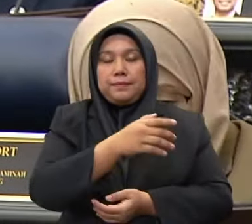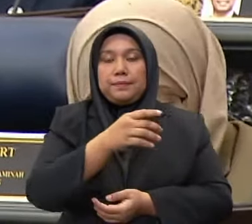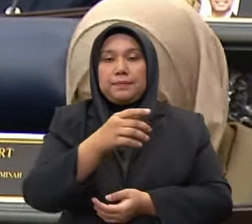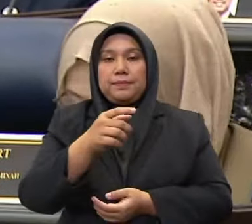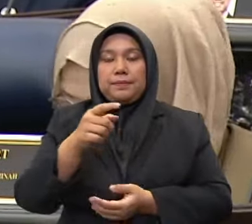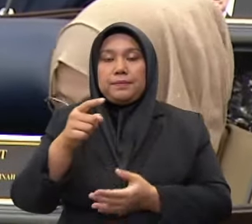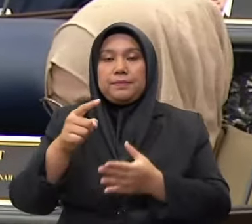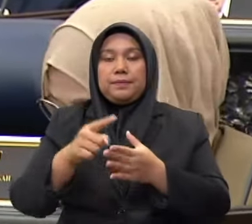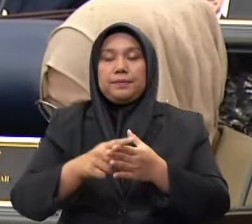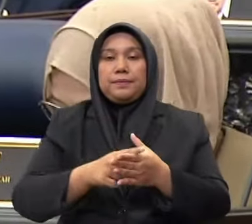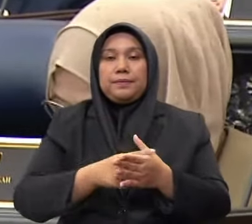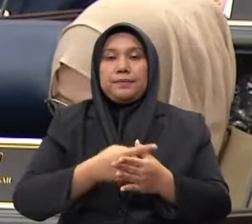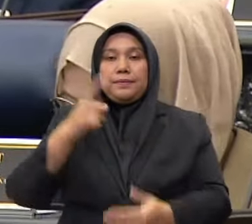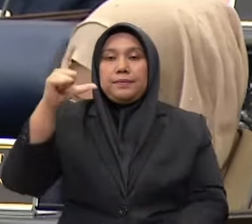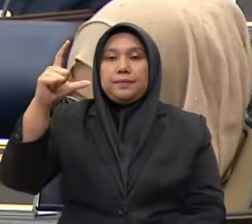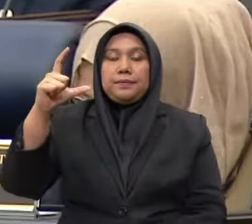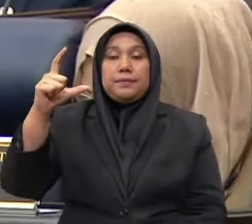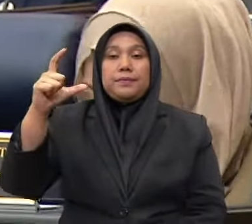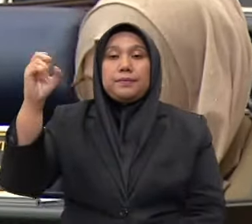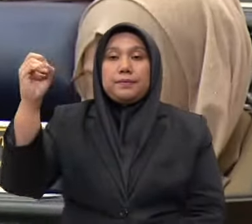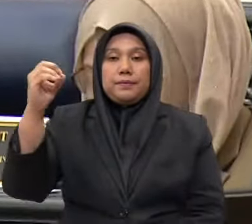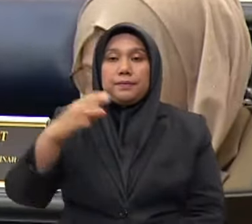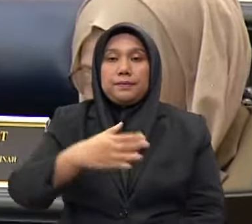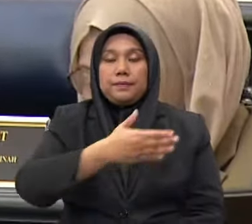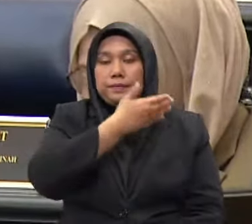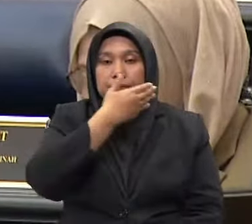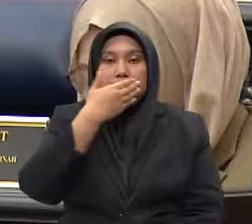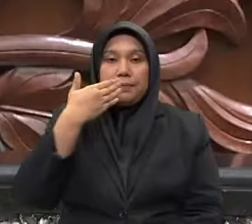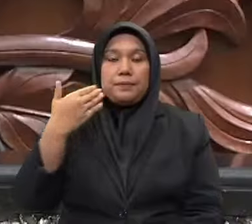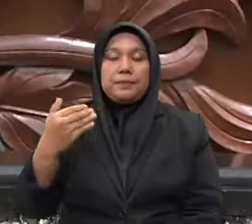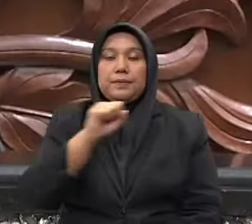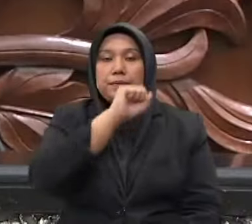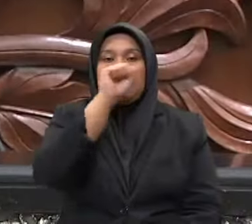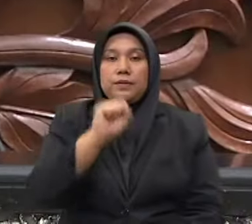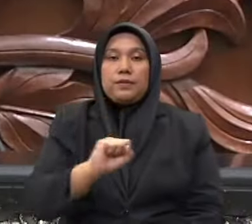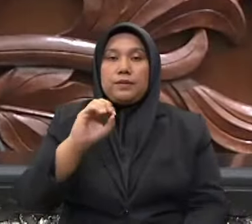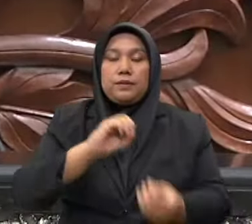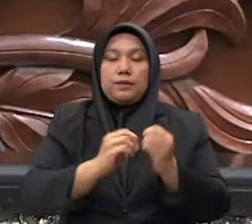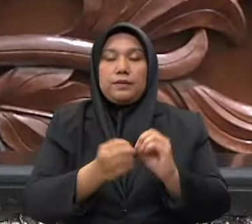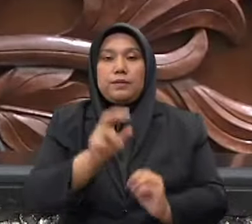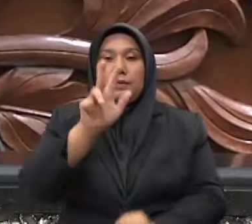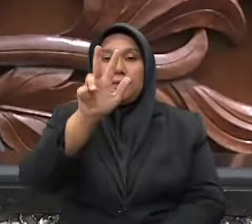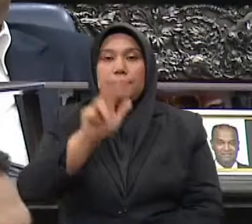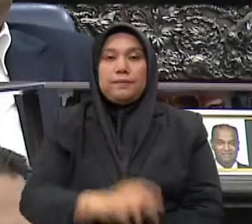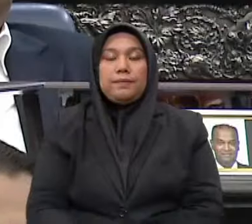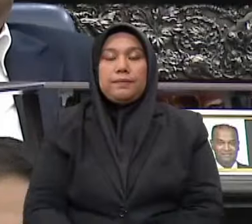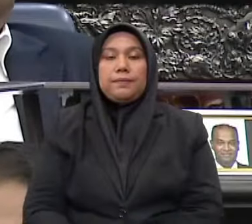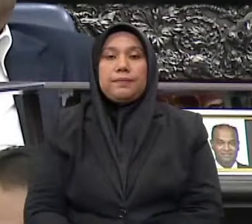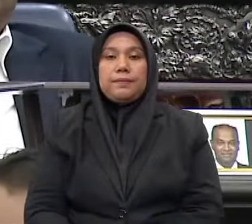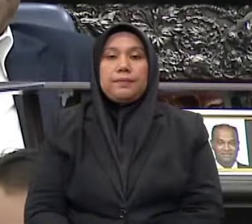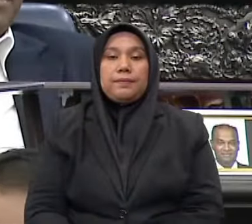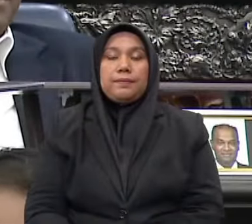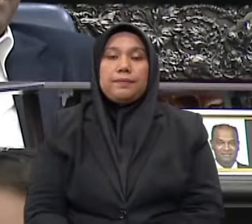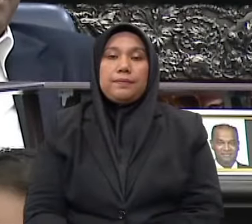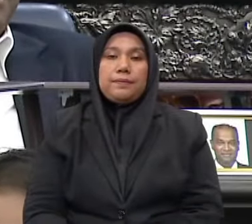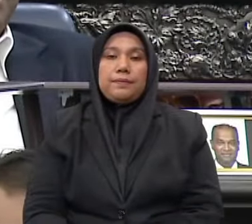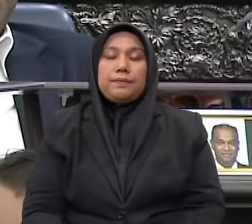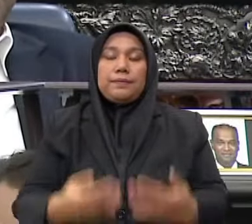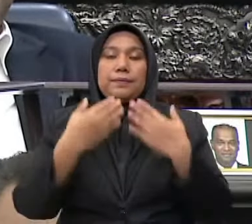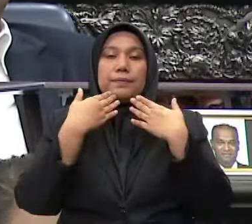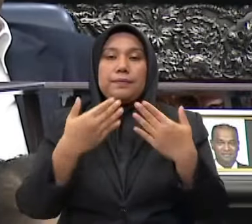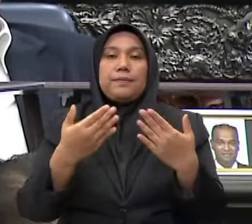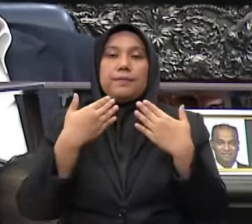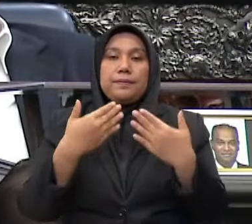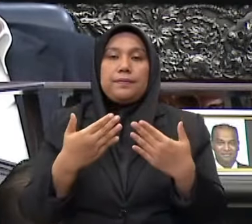bulan Ramadan bulan puasa soalan saya nombor tig sila menteri Terima kasih Tan Sri speaker